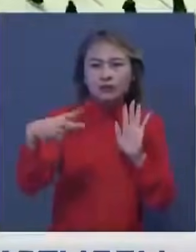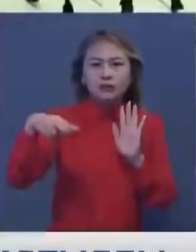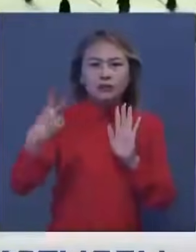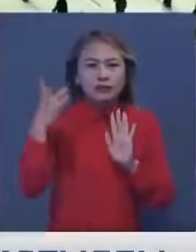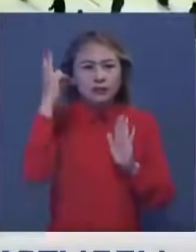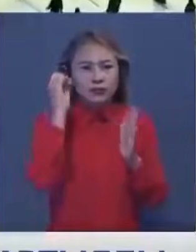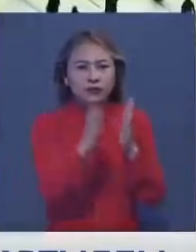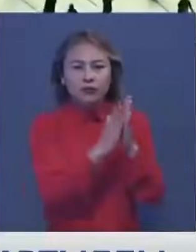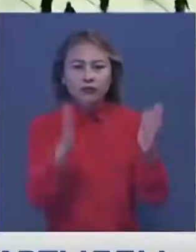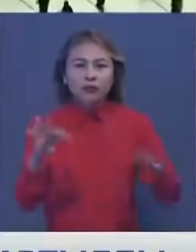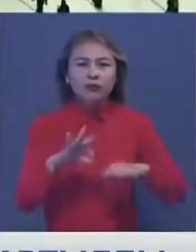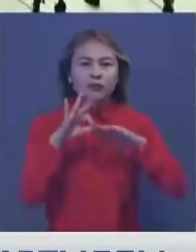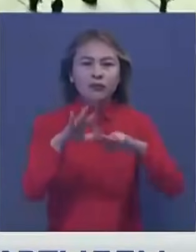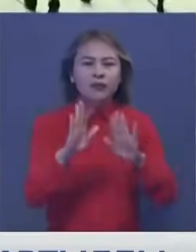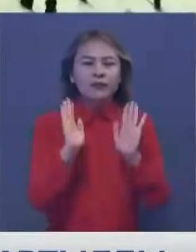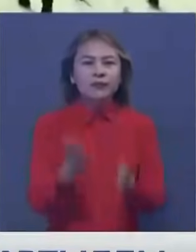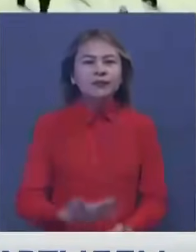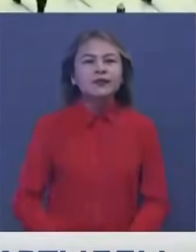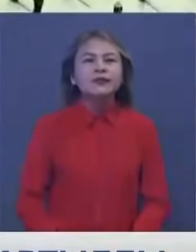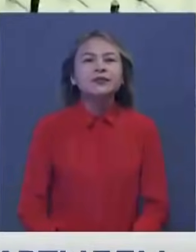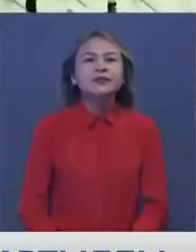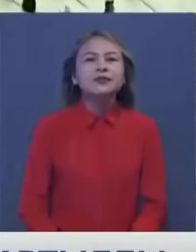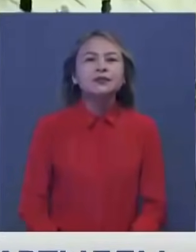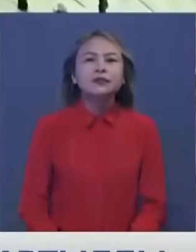22 аралығында атқарылады.